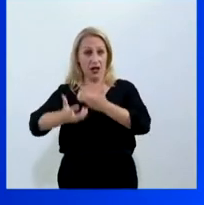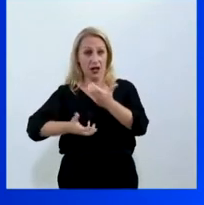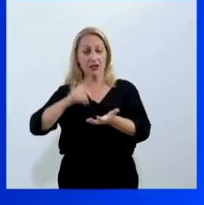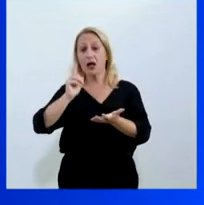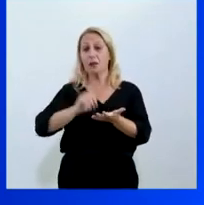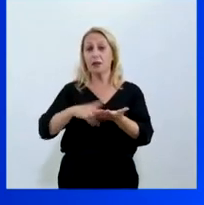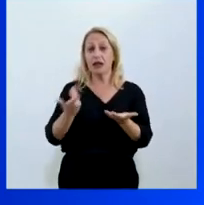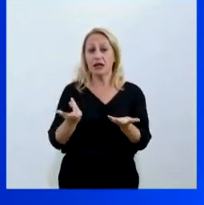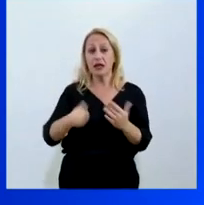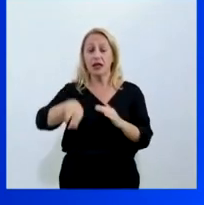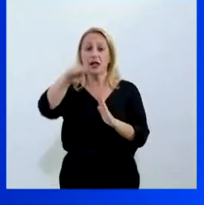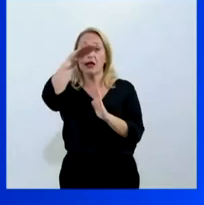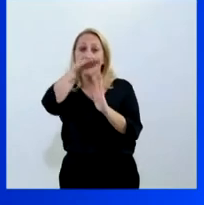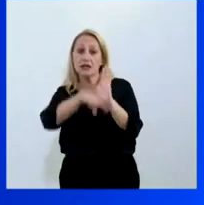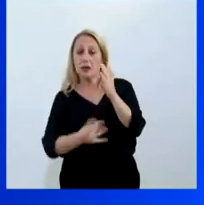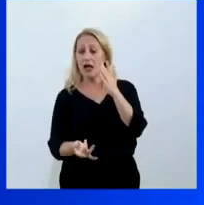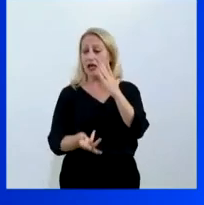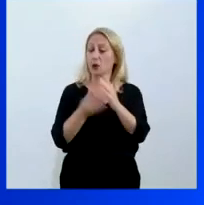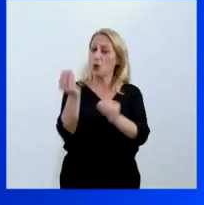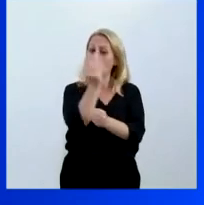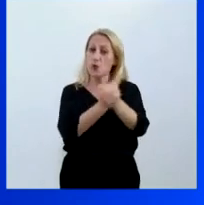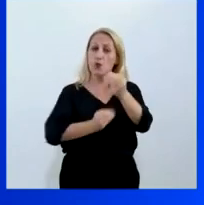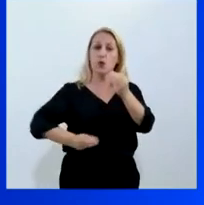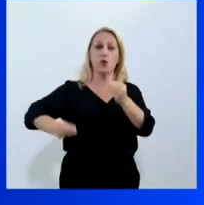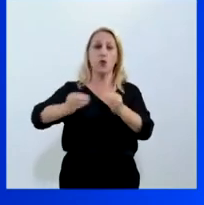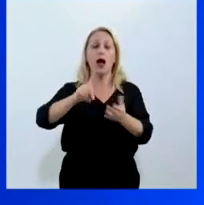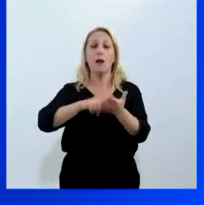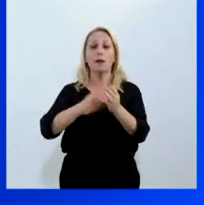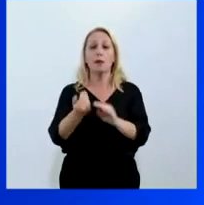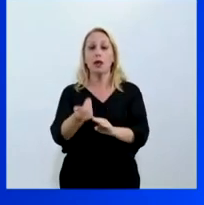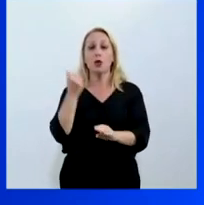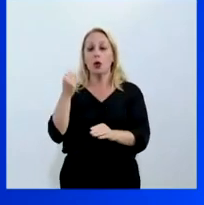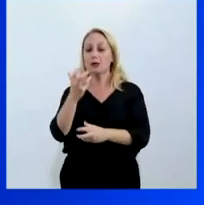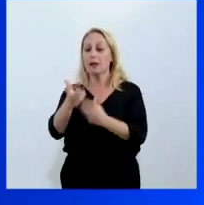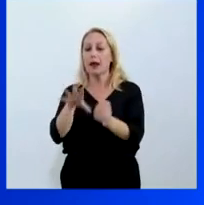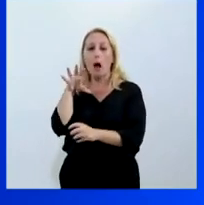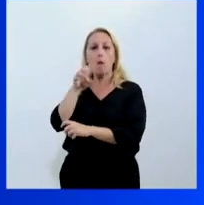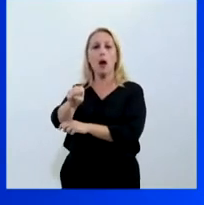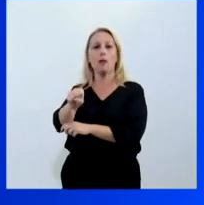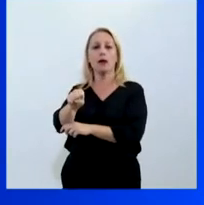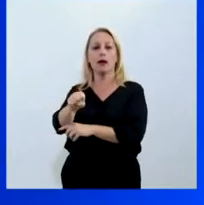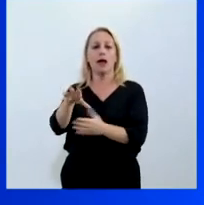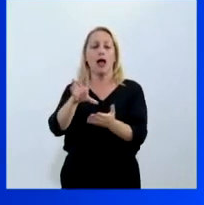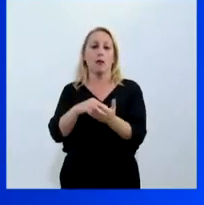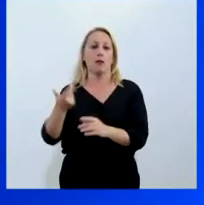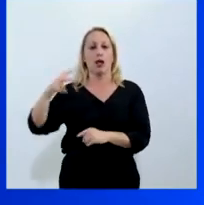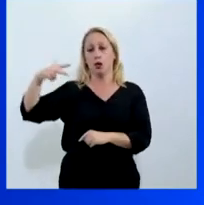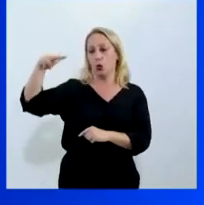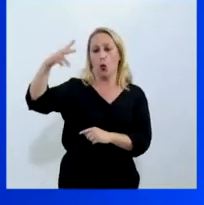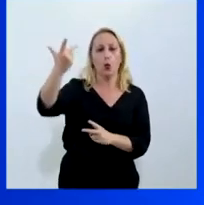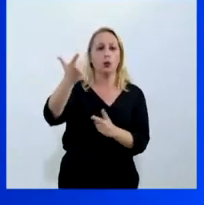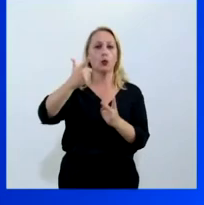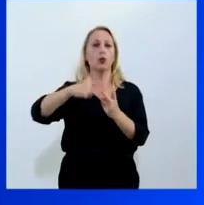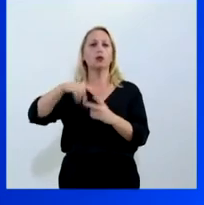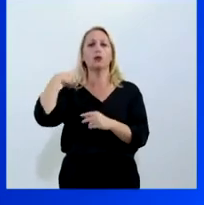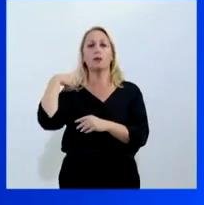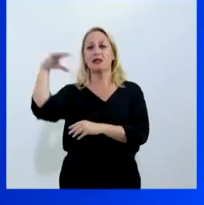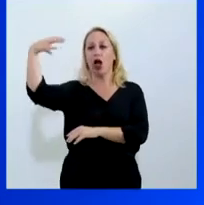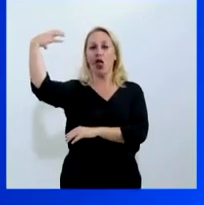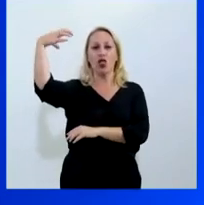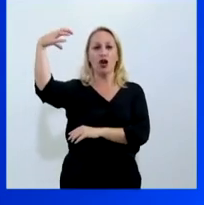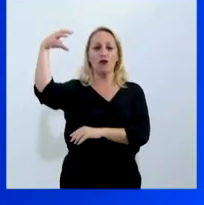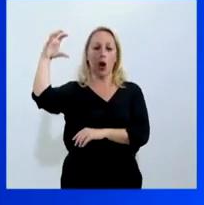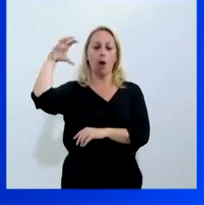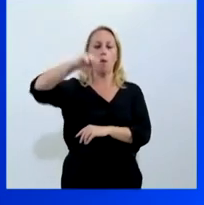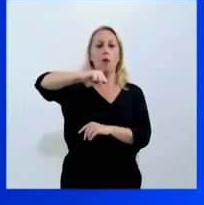περισσότερα συστήματα και περισσότερη τεχνολογία έγκαιρου εντοπισμού των πυρκαγιών. Είτε μιλάμε για drones, είτε μιλάμε για δορυφορικές εικόνες. Η